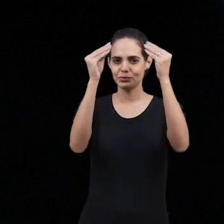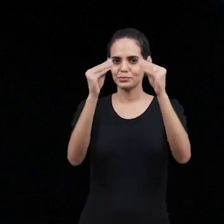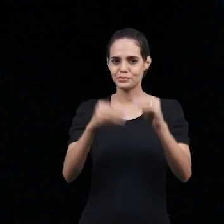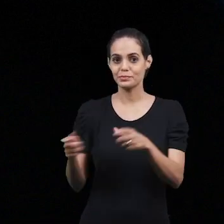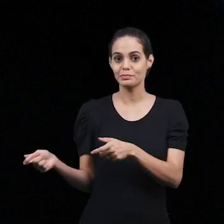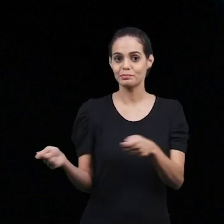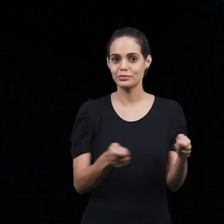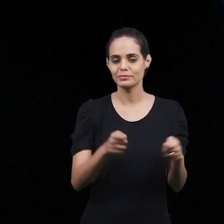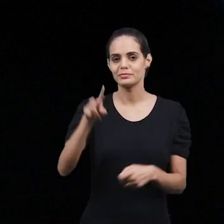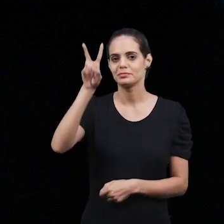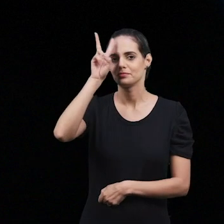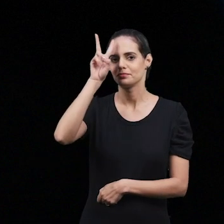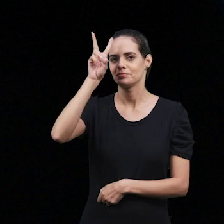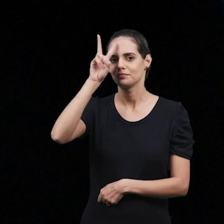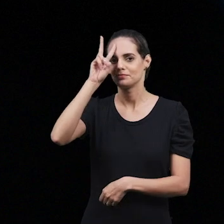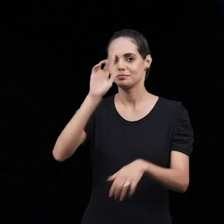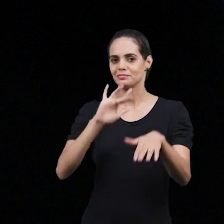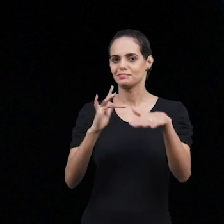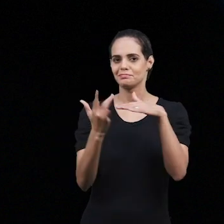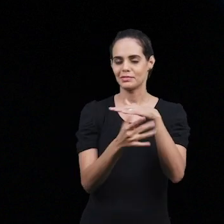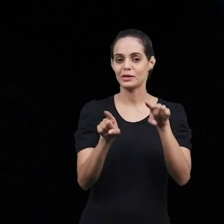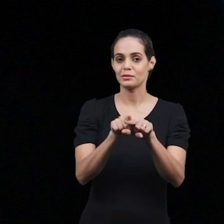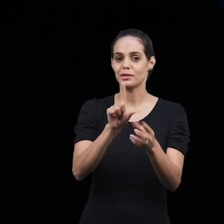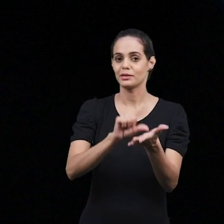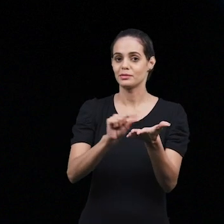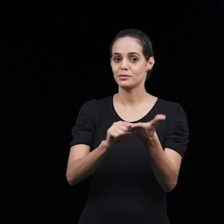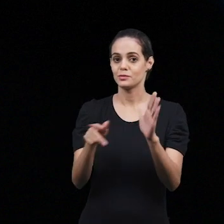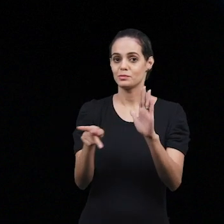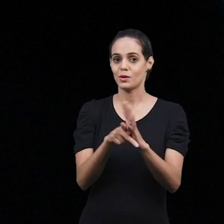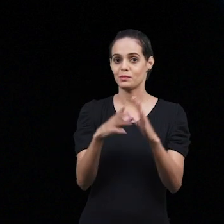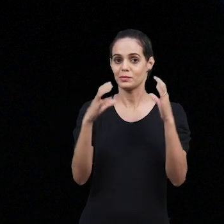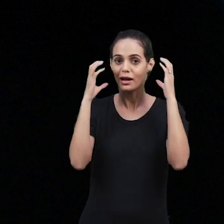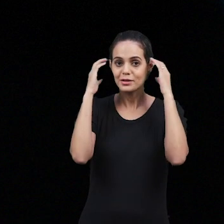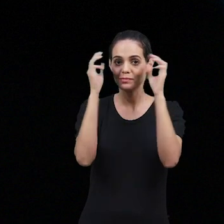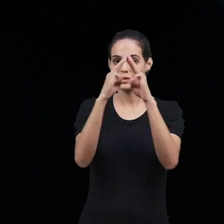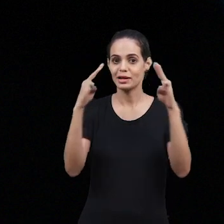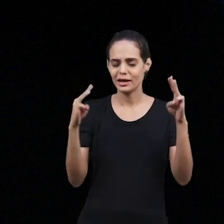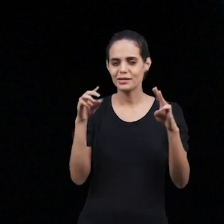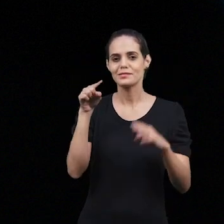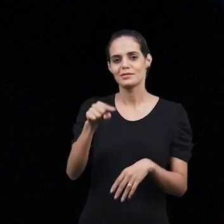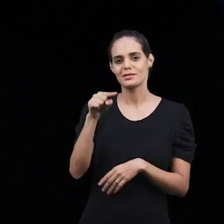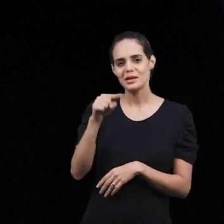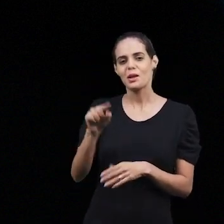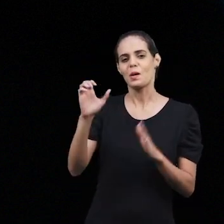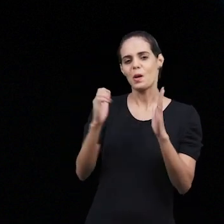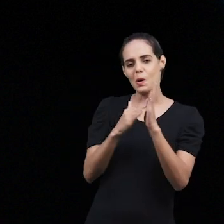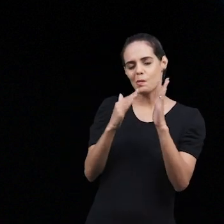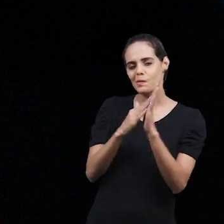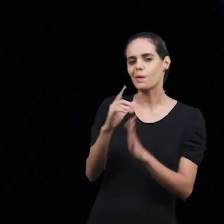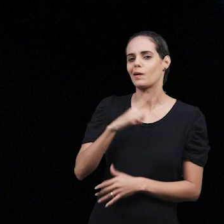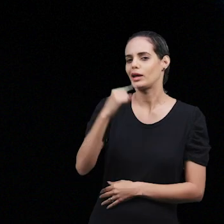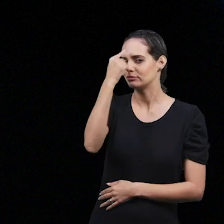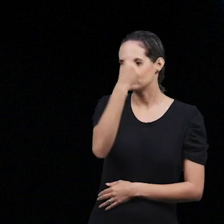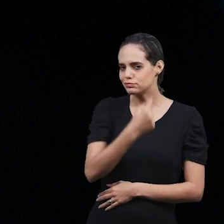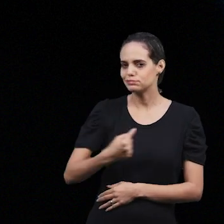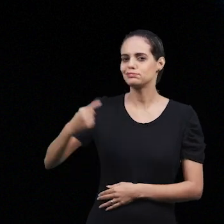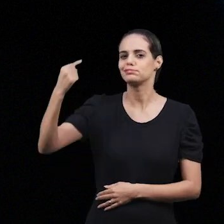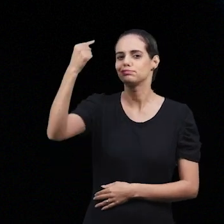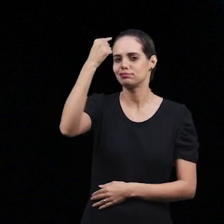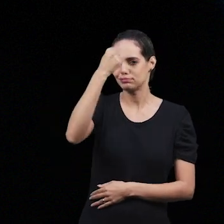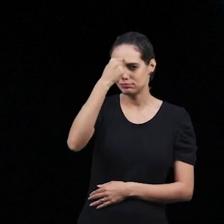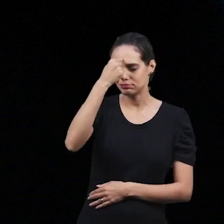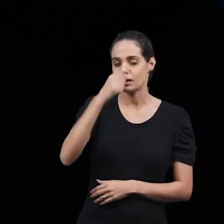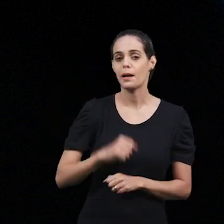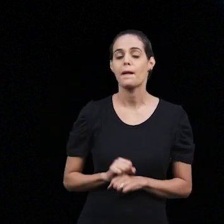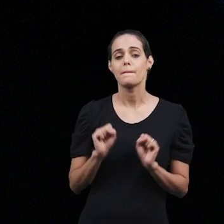Accompagnez notre agenda hebdomadaire publié tous les lundis dans nos réseaux sociaux et dans l'application de la Radio Manaïm. Vous en donnez des louanges 24 heures par